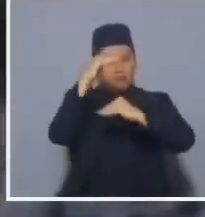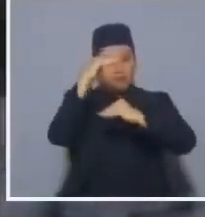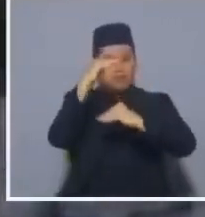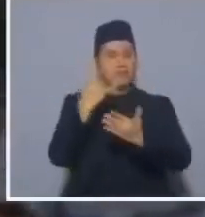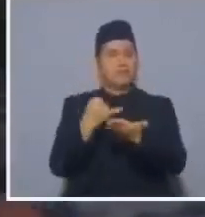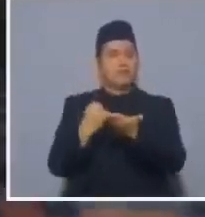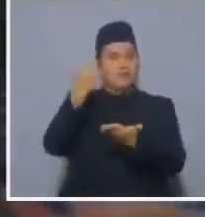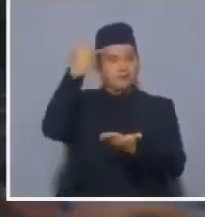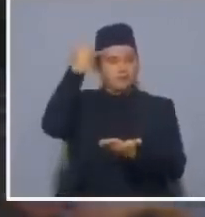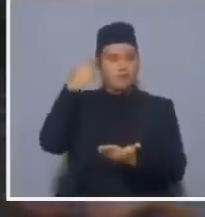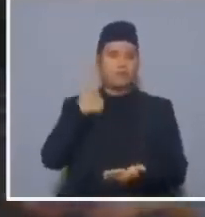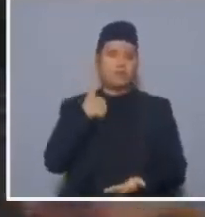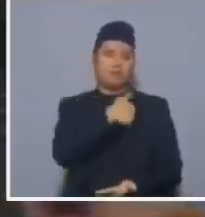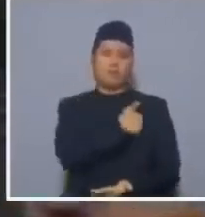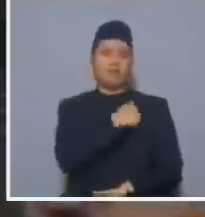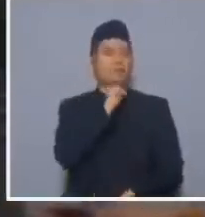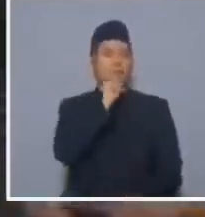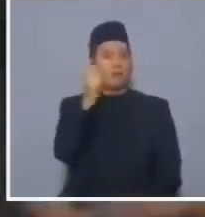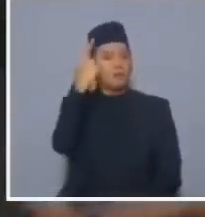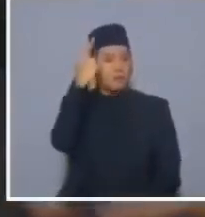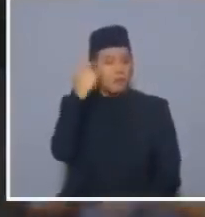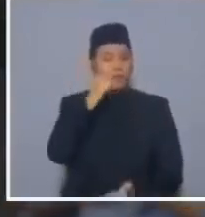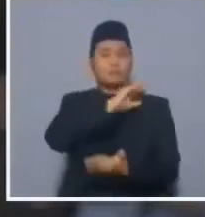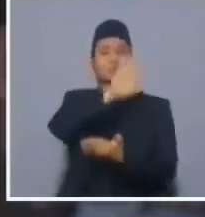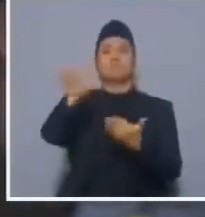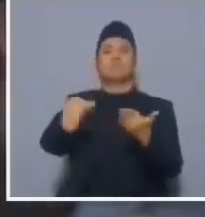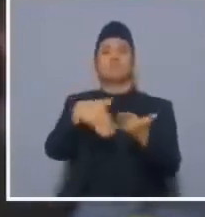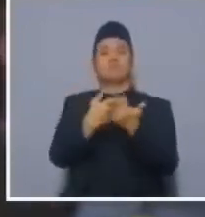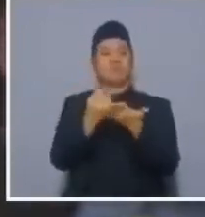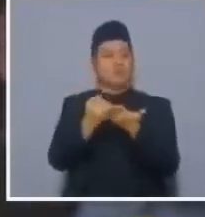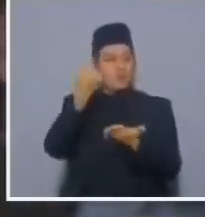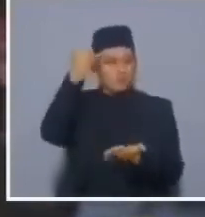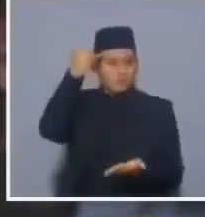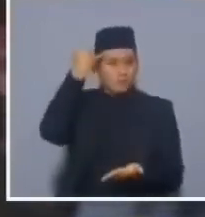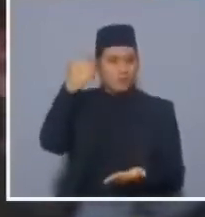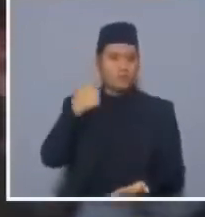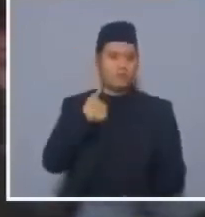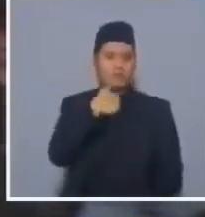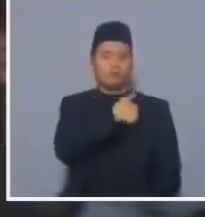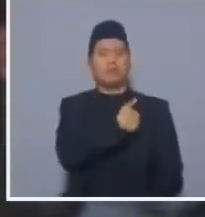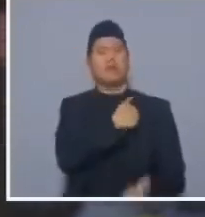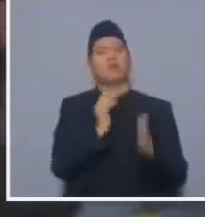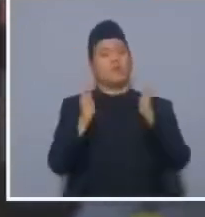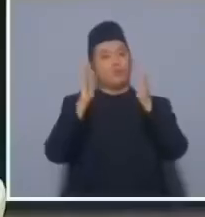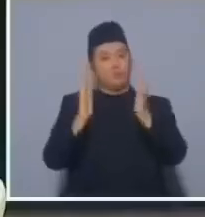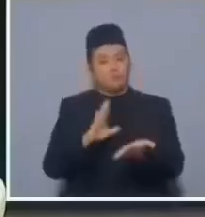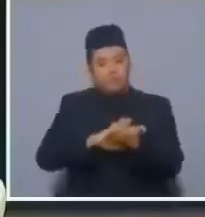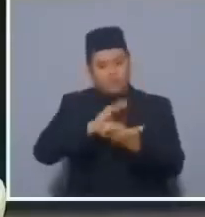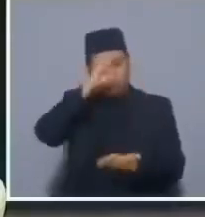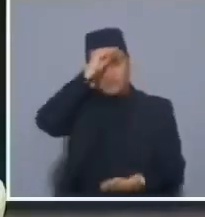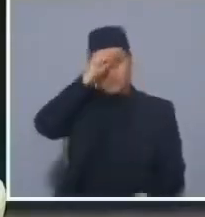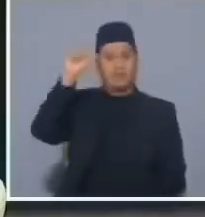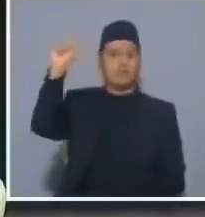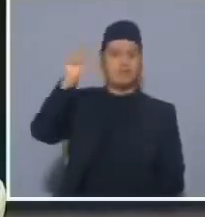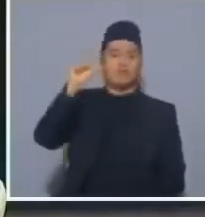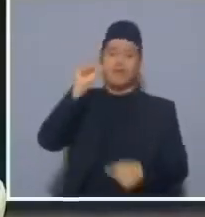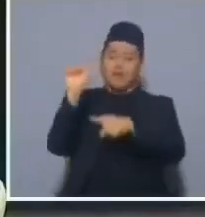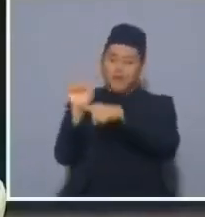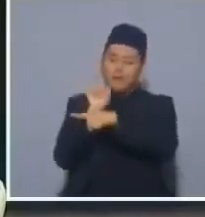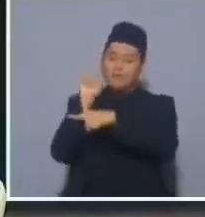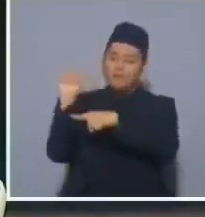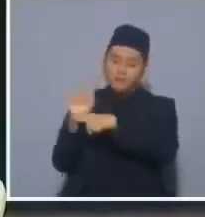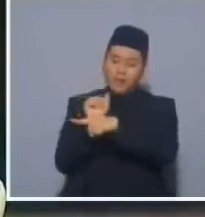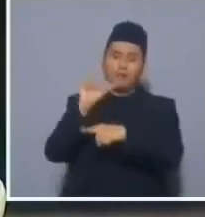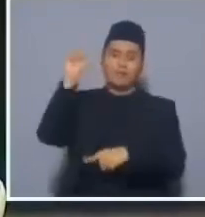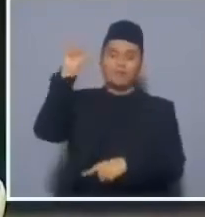tak menguasai semua cabang ilmu. Dan kita juga sebagai orang yang nak agama, kita juga kena amal agama dengan